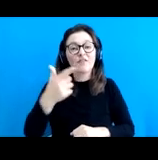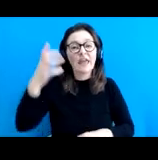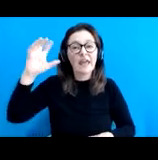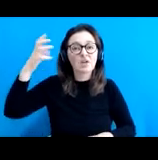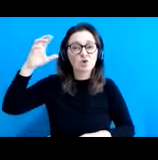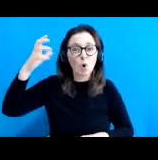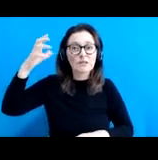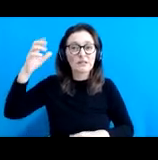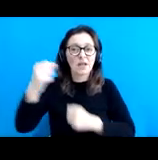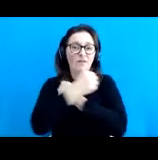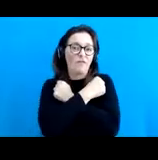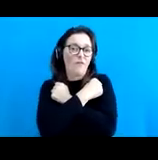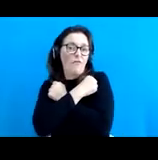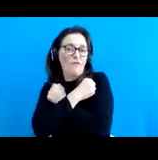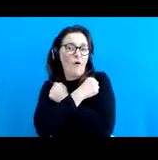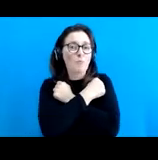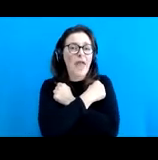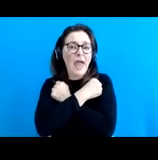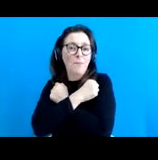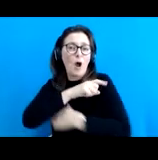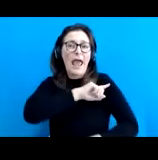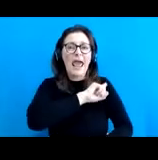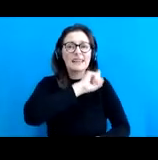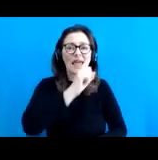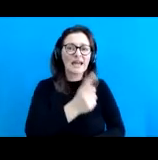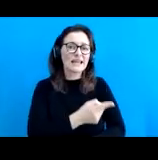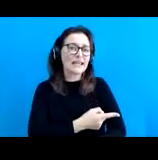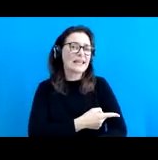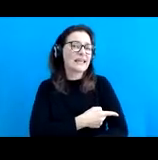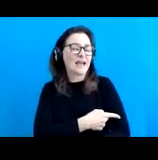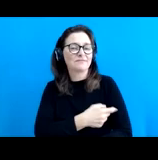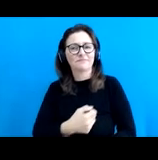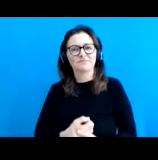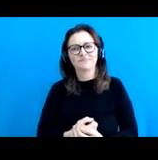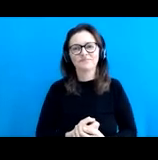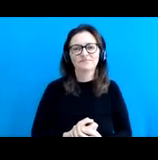dve sonci v objemu energije,